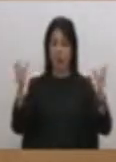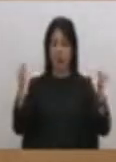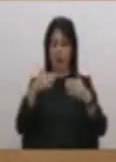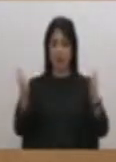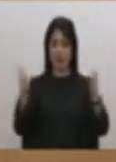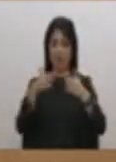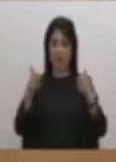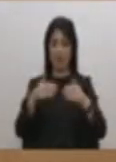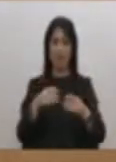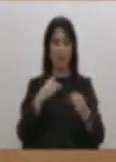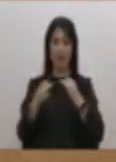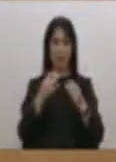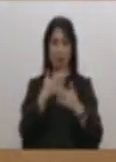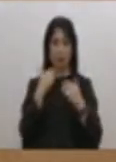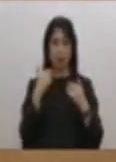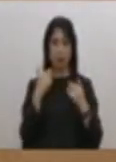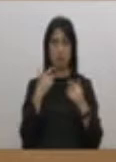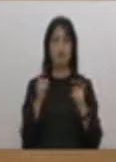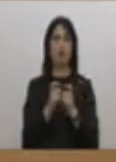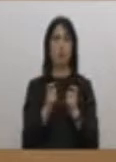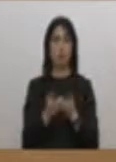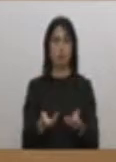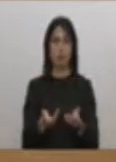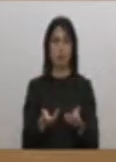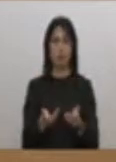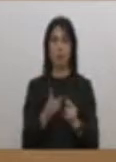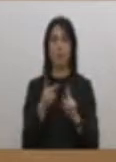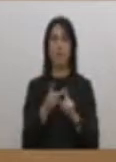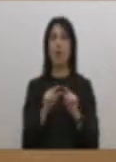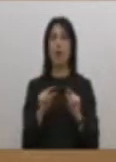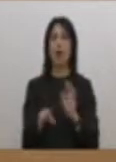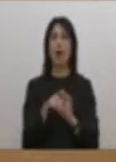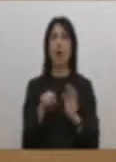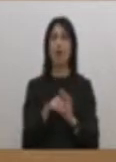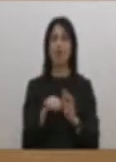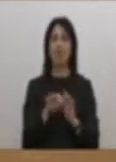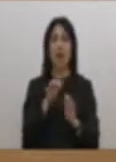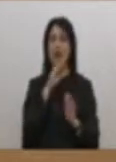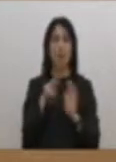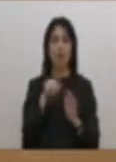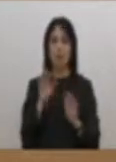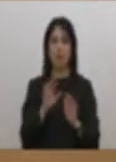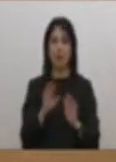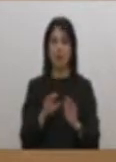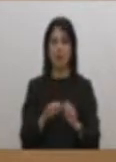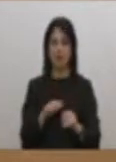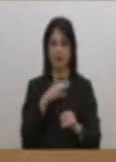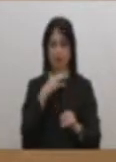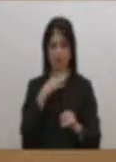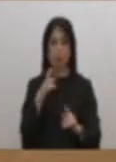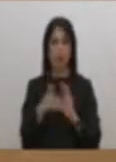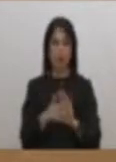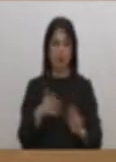chven alaparakobt, imitoro, nu, ragats vchubobt, kho. Meore punkti ari archevnebi ar moiparoto. Nu, ravis zhan gasagebia,